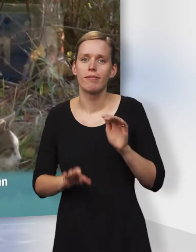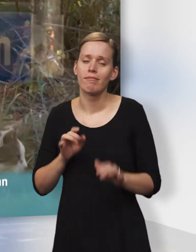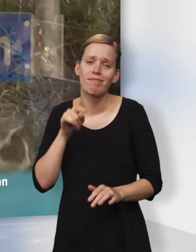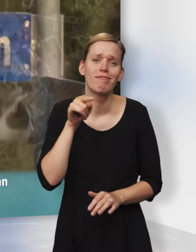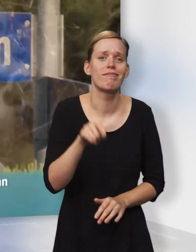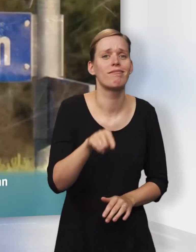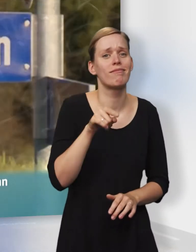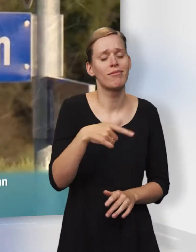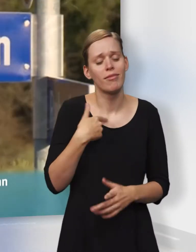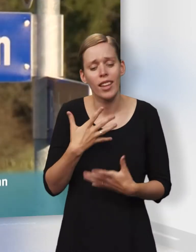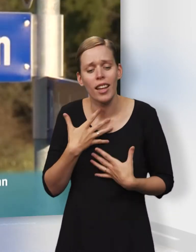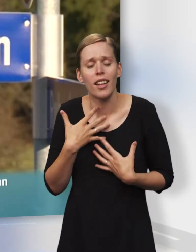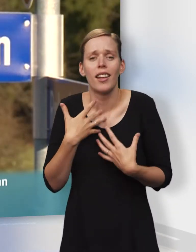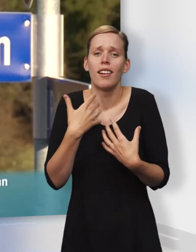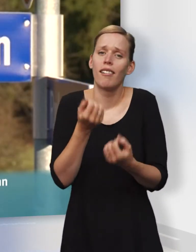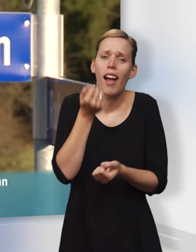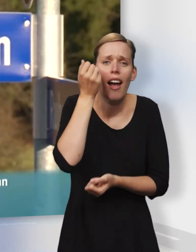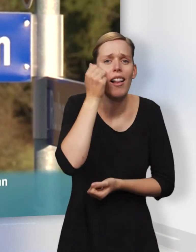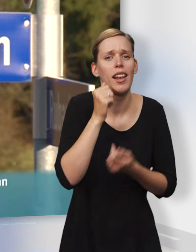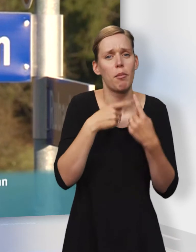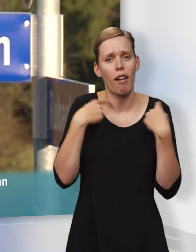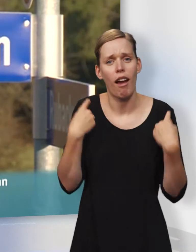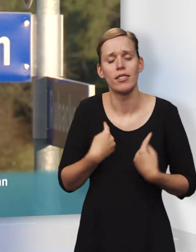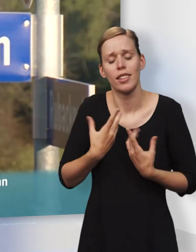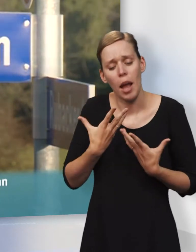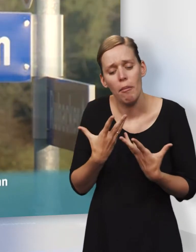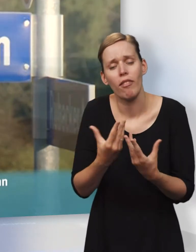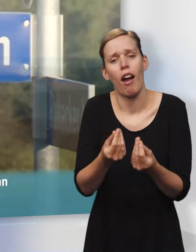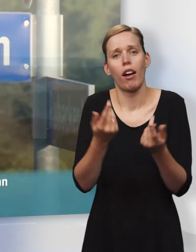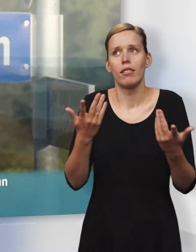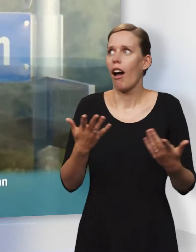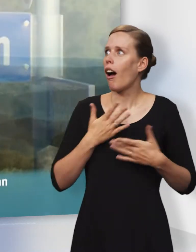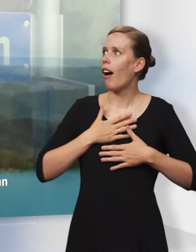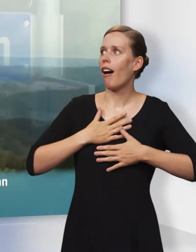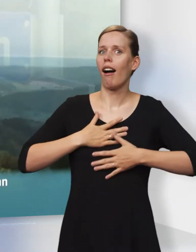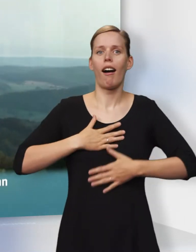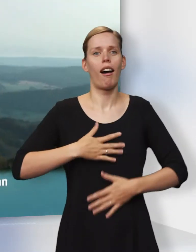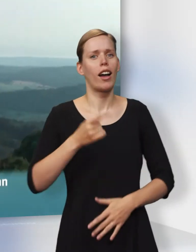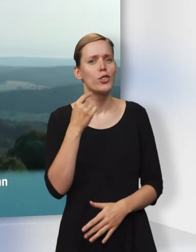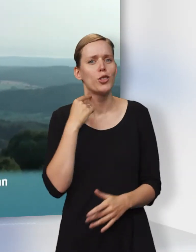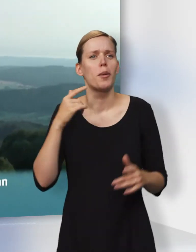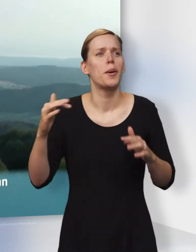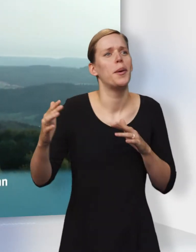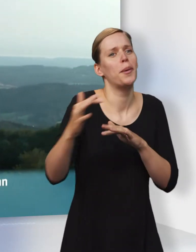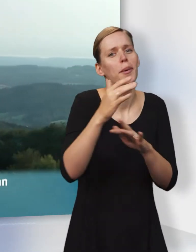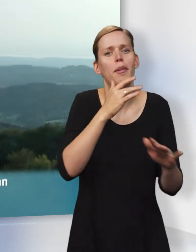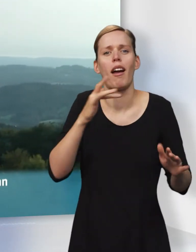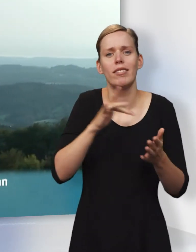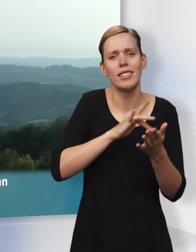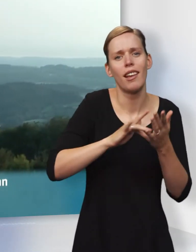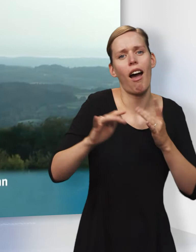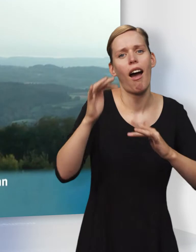Hier wurde ich von liebenden Herzen empfangen, Stimmen, die so